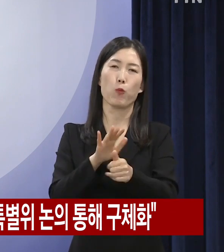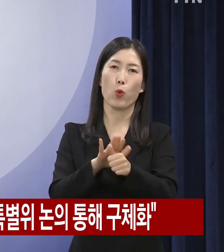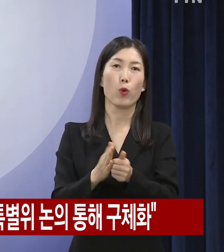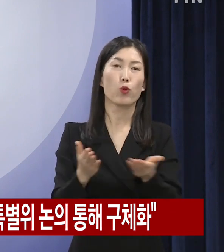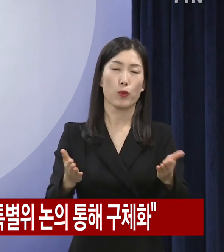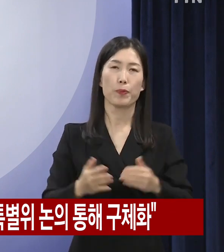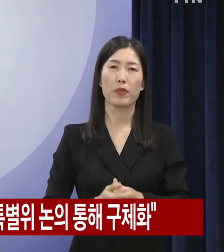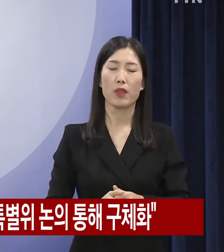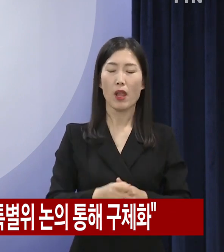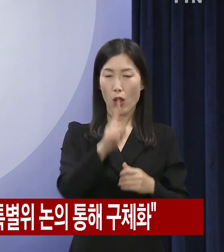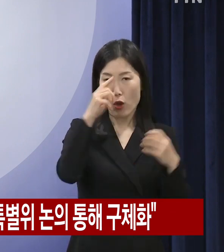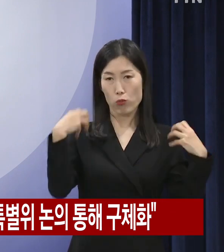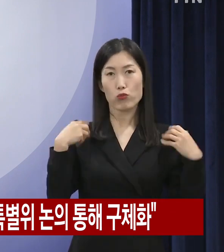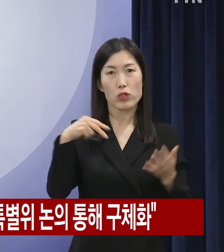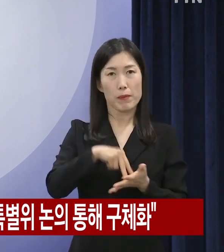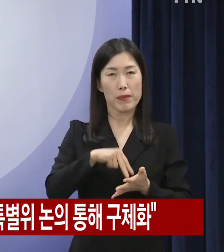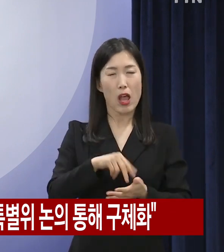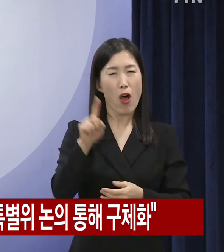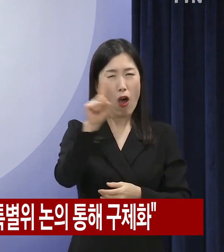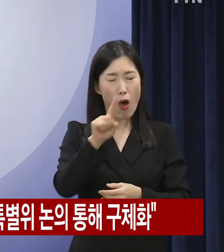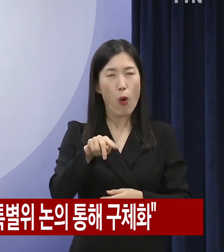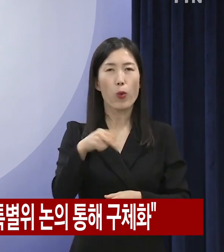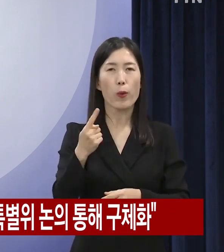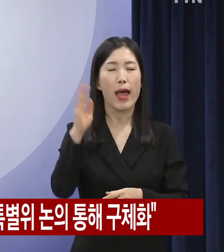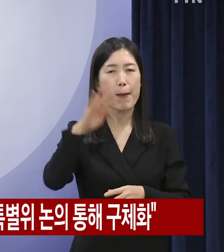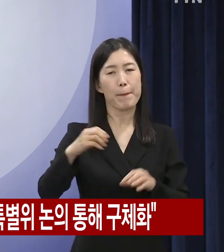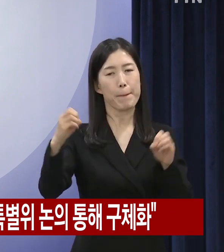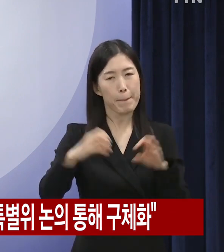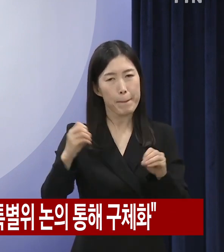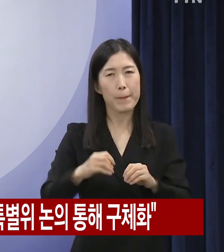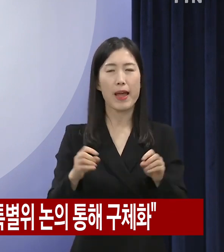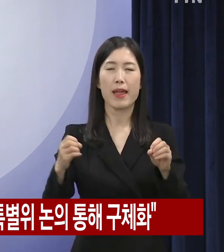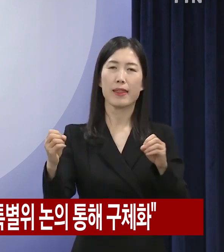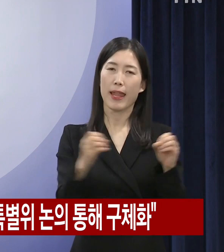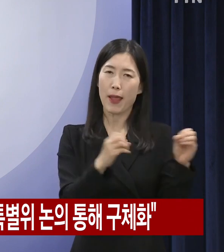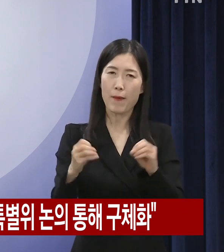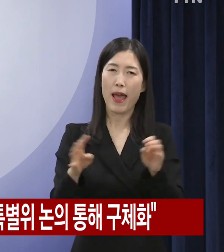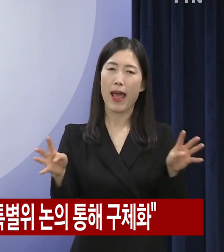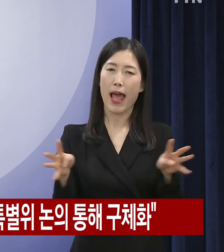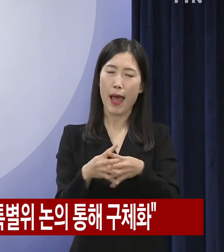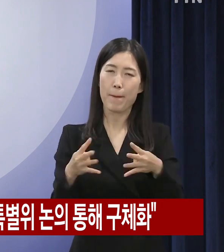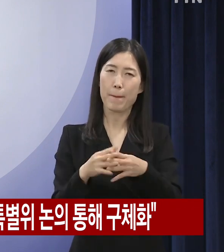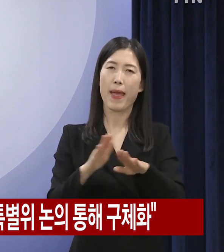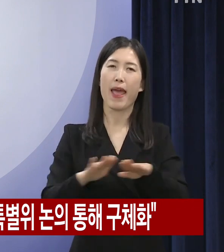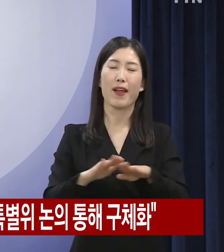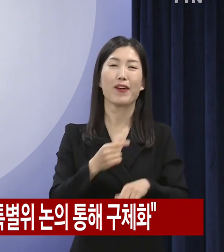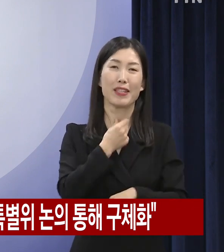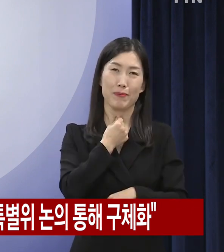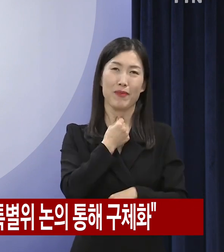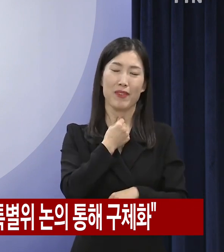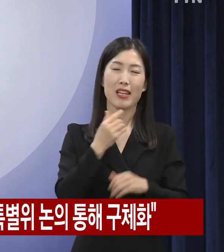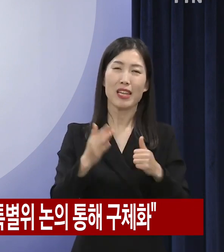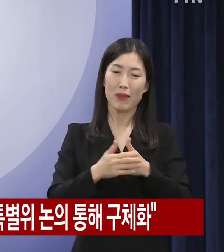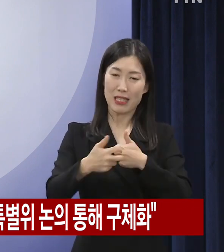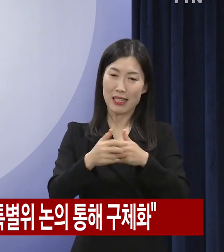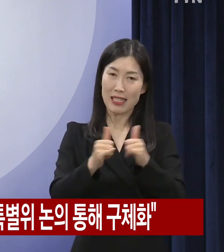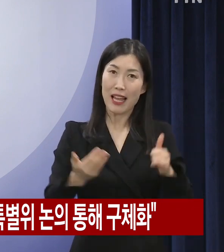대해서도 협의하고 대화해 나가겠습니다. 의료인 여러분들께서는 집단 행동이